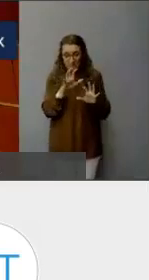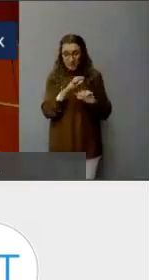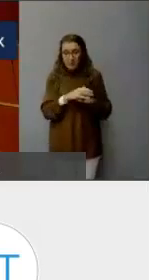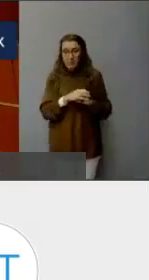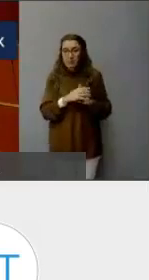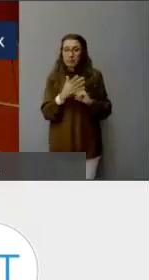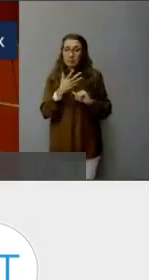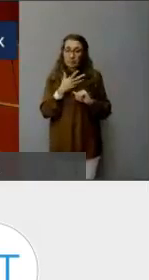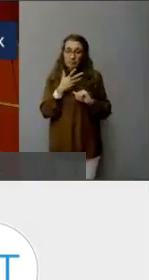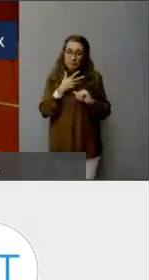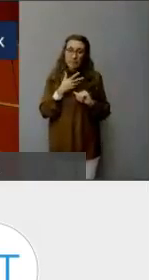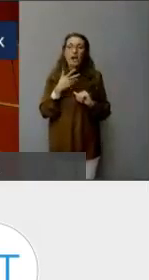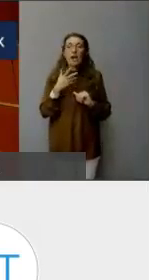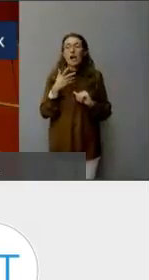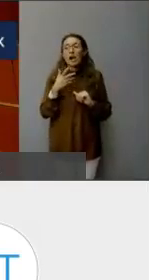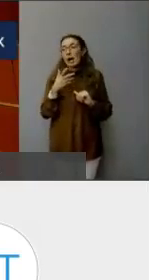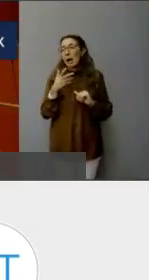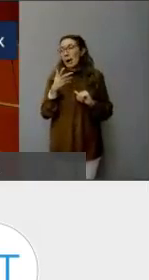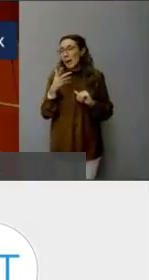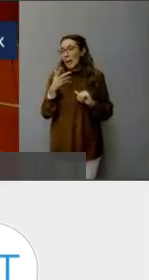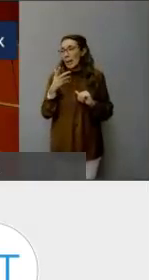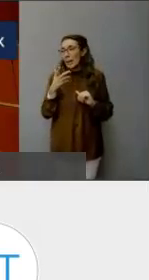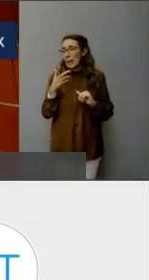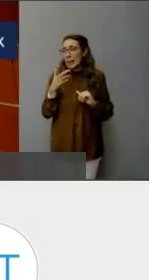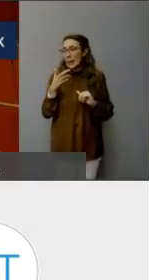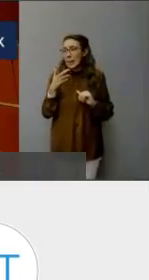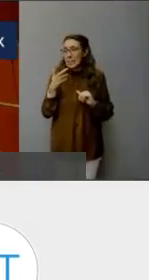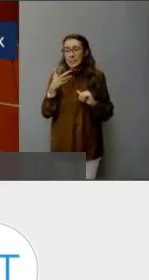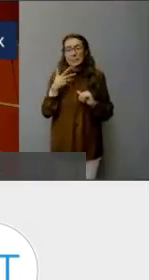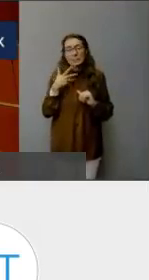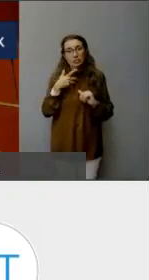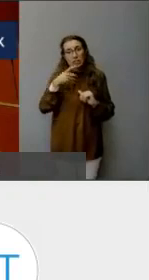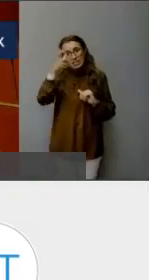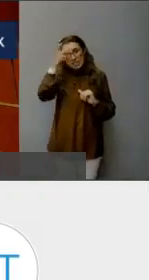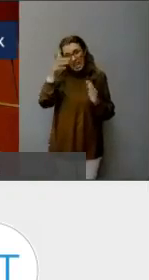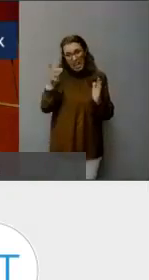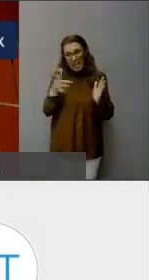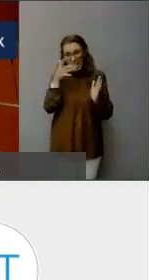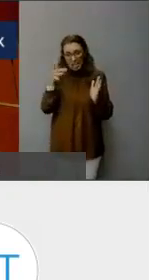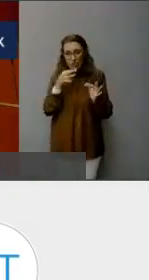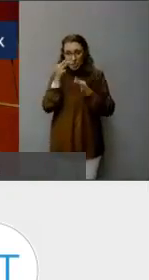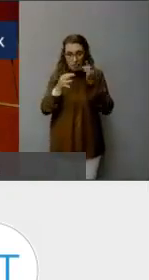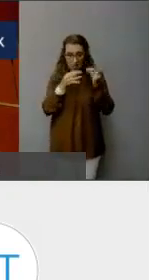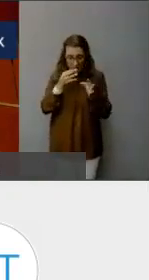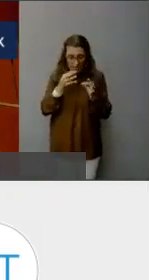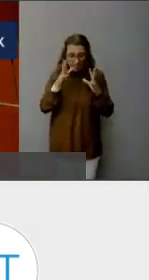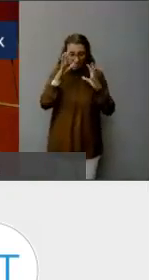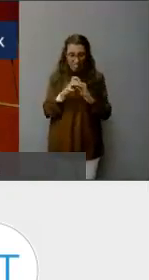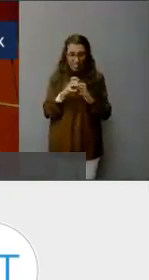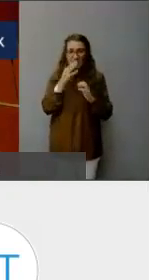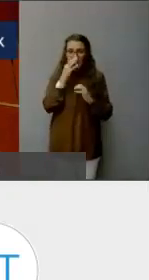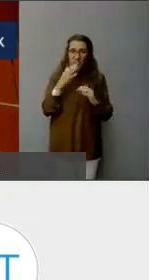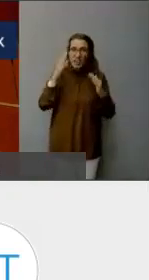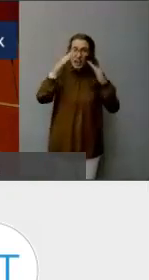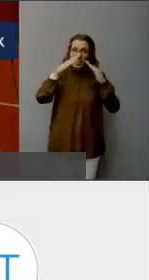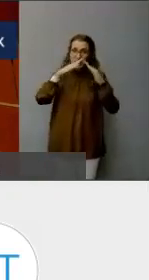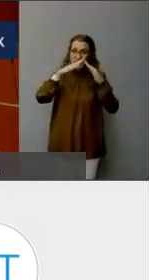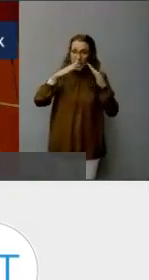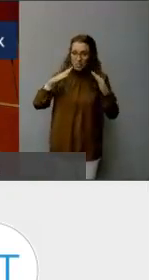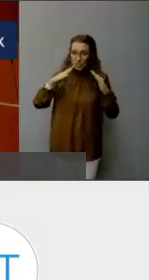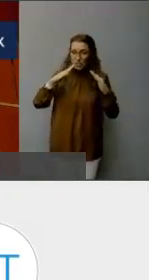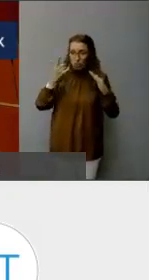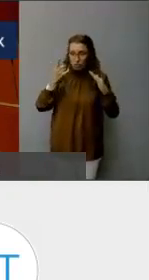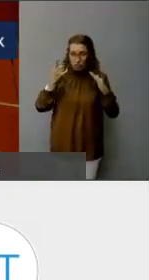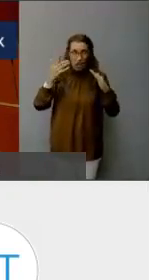che spiegano che cosa il virus se c'è il tetto non c'è il tempo se bevuto dentro qual è la funzione era lo dice il proponente il